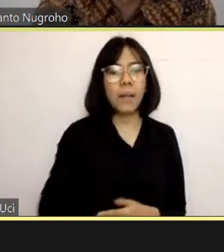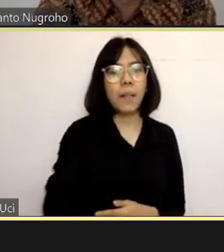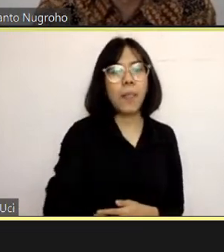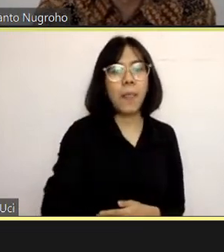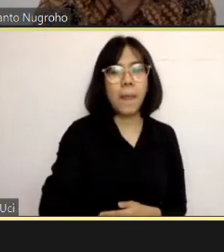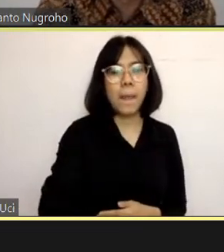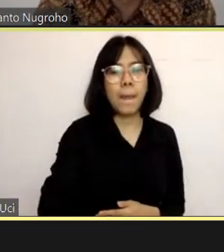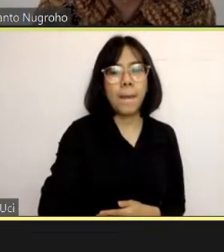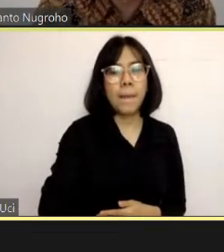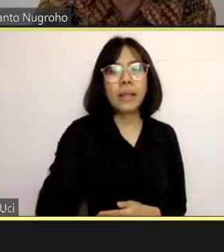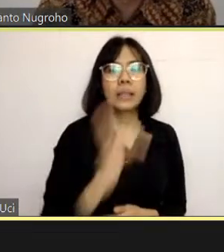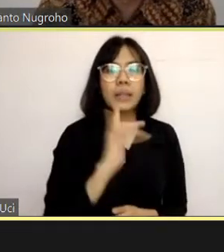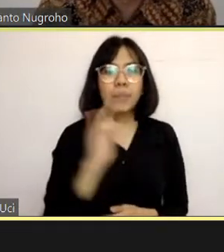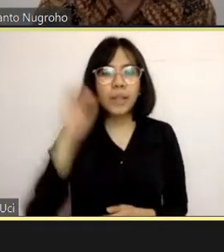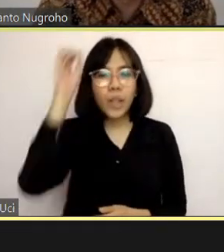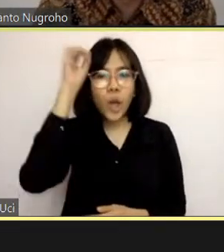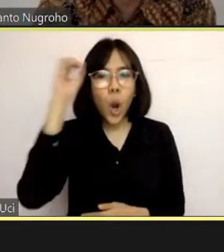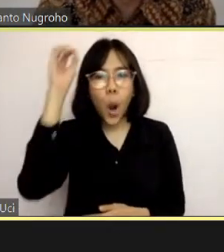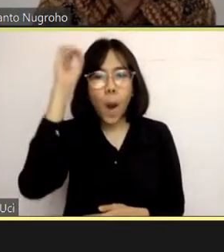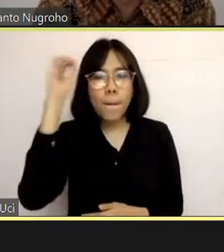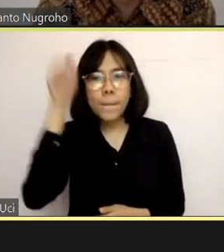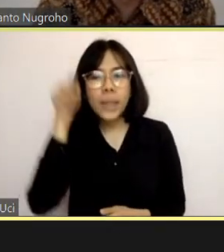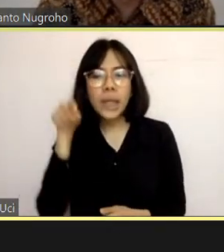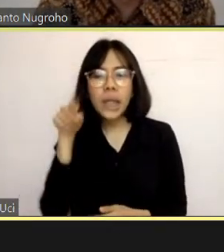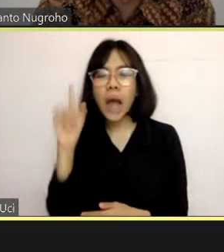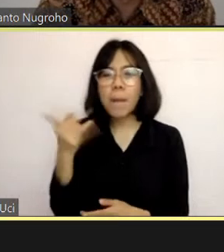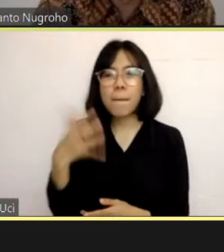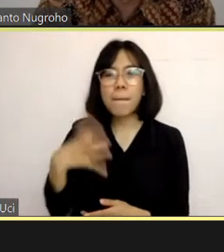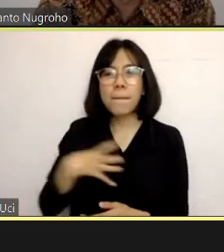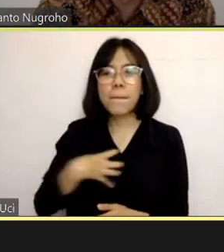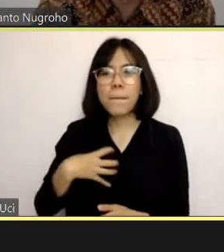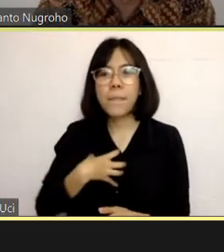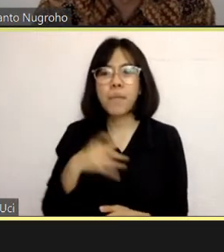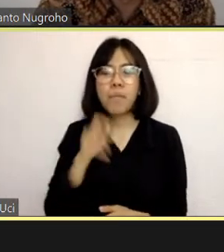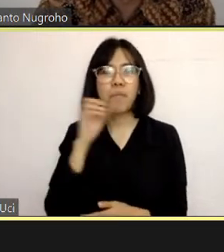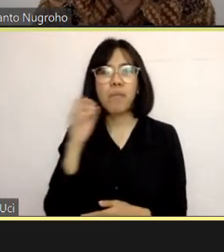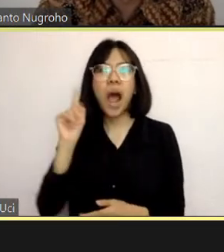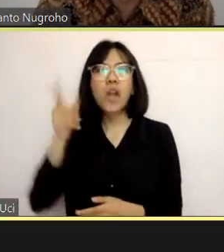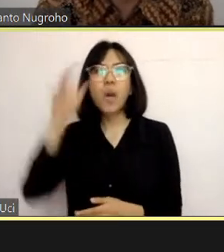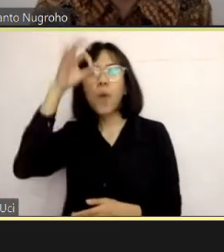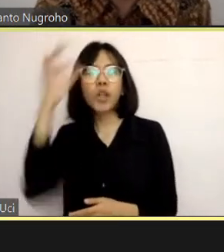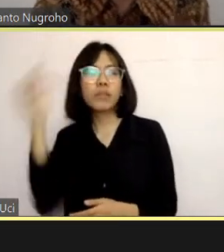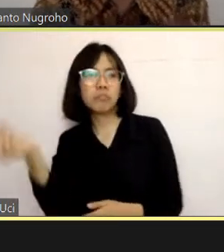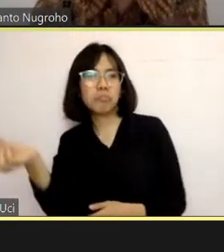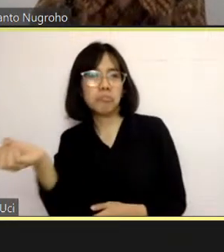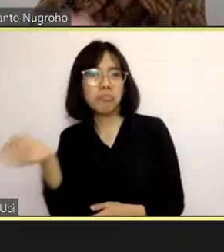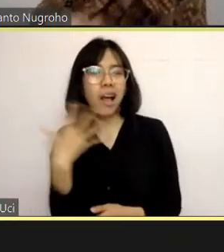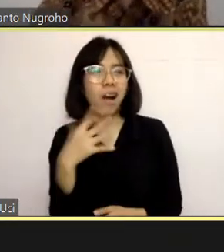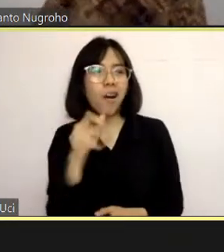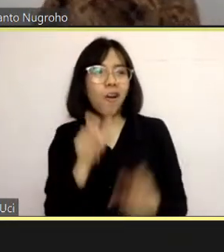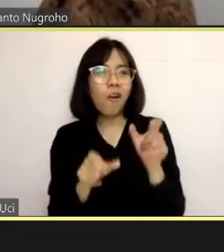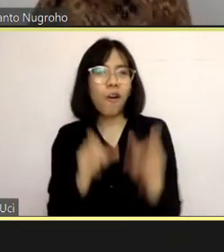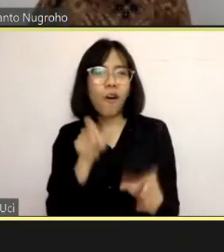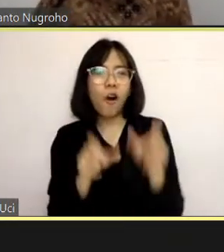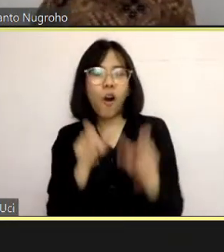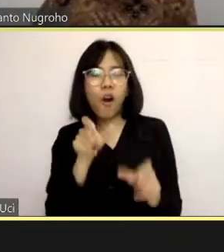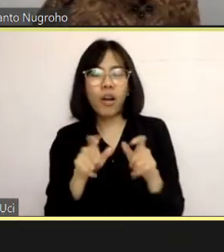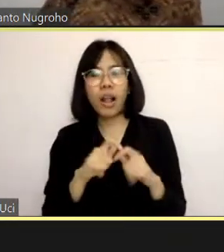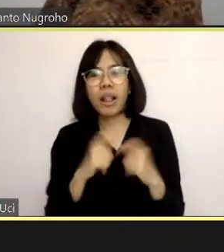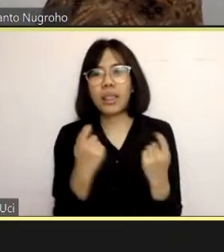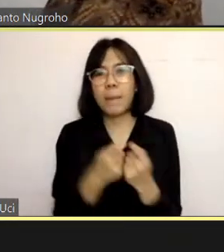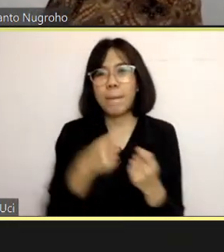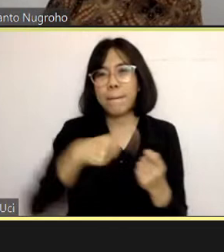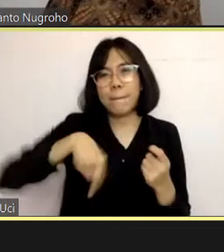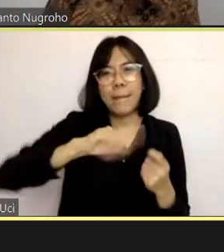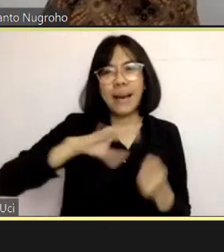penggiringan opini atau ada pendapat dari aparat kepolisian bahwa relawan medis jalanan ini atau relawan-relawan medis itu sendiri